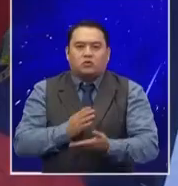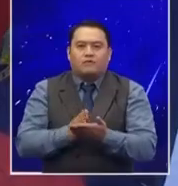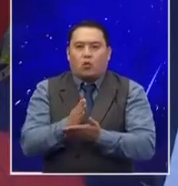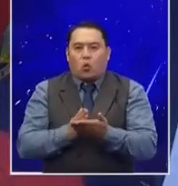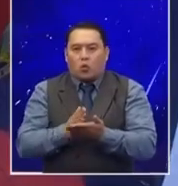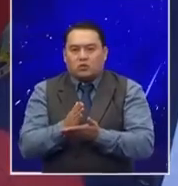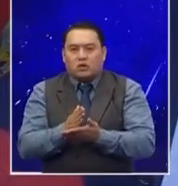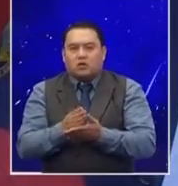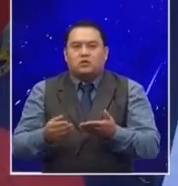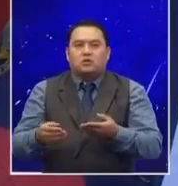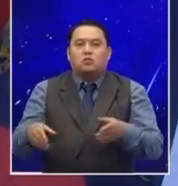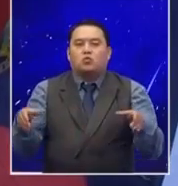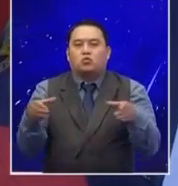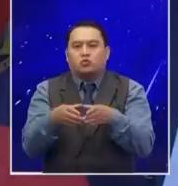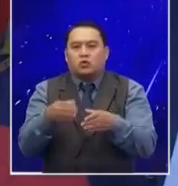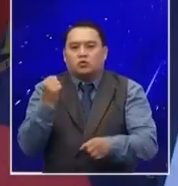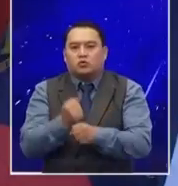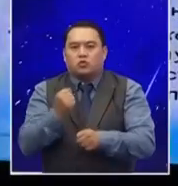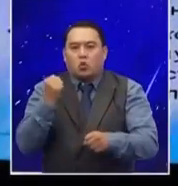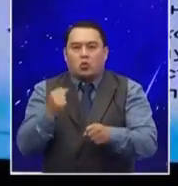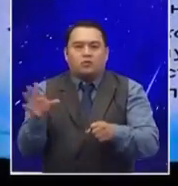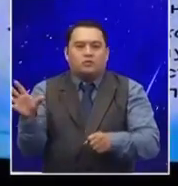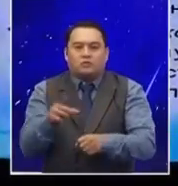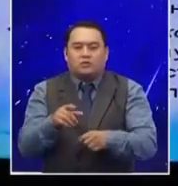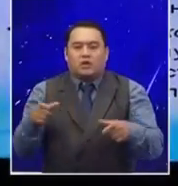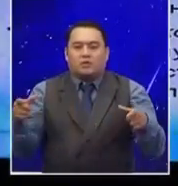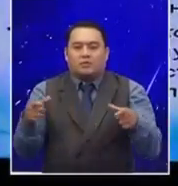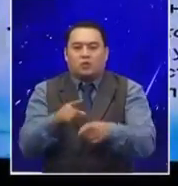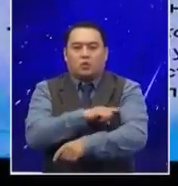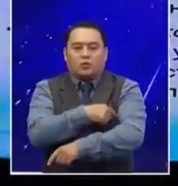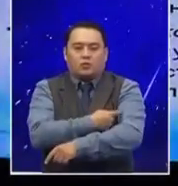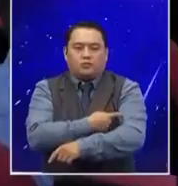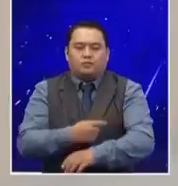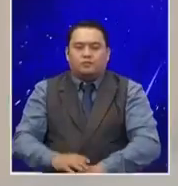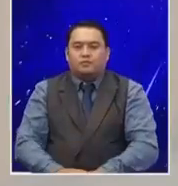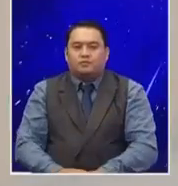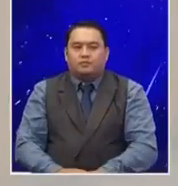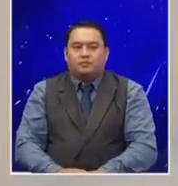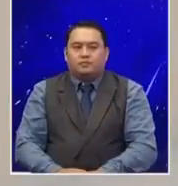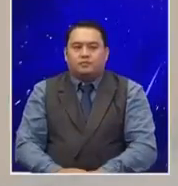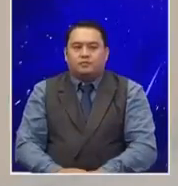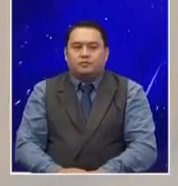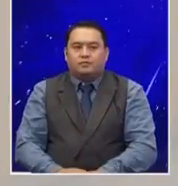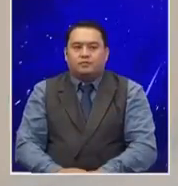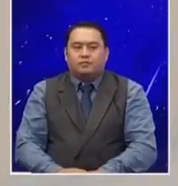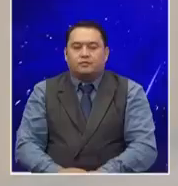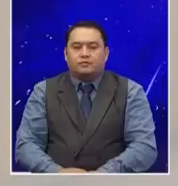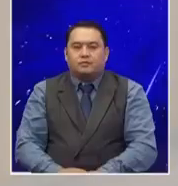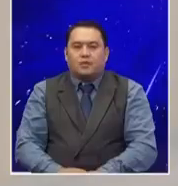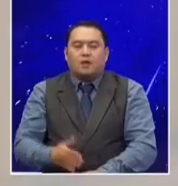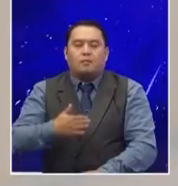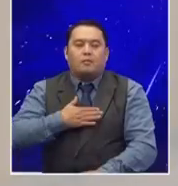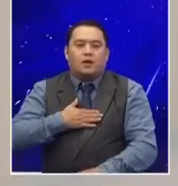коллективах. Сборы проходили под строгим соблюдением всех санитарных норм. На данном мероприятии были